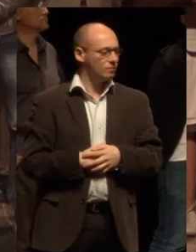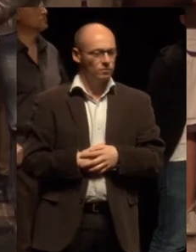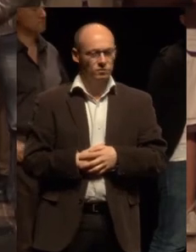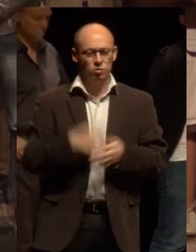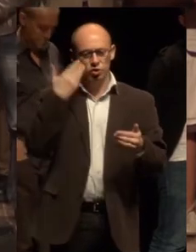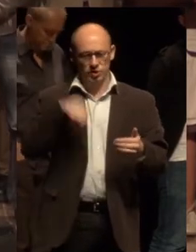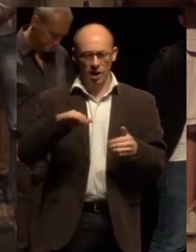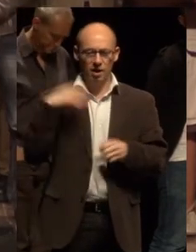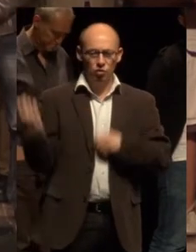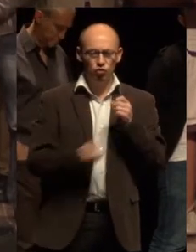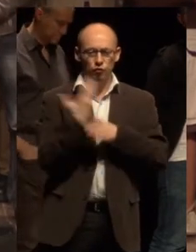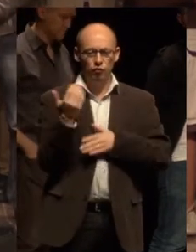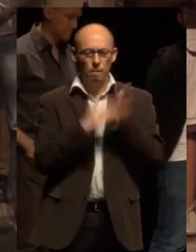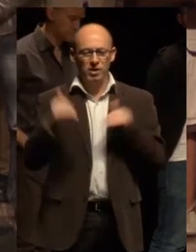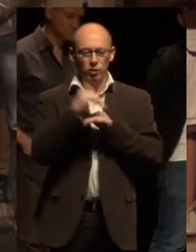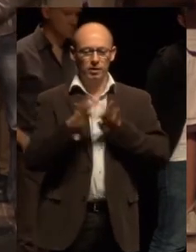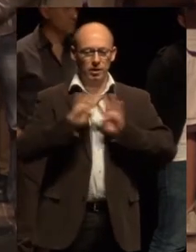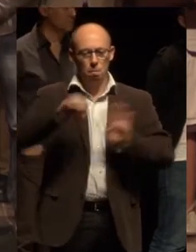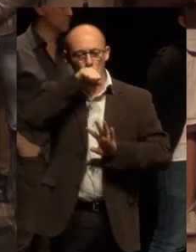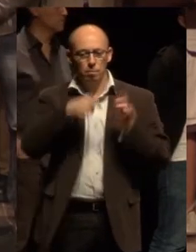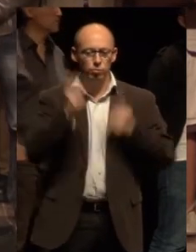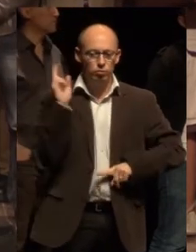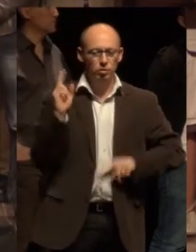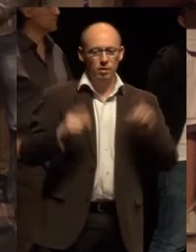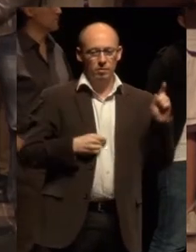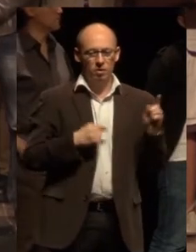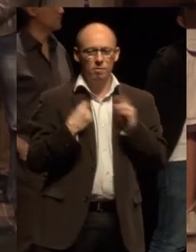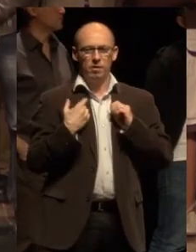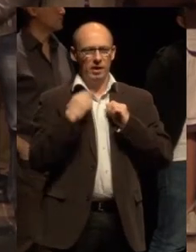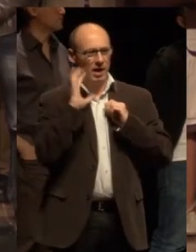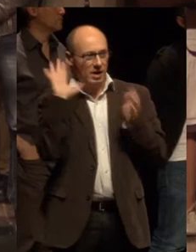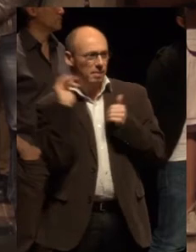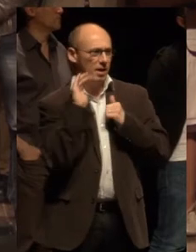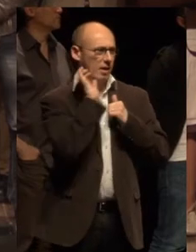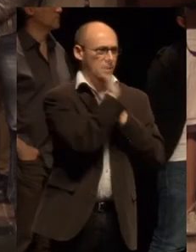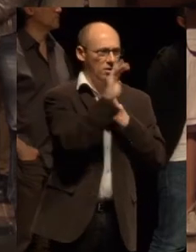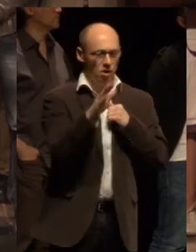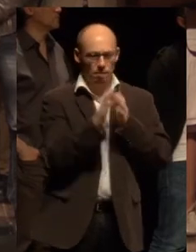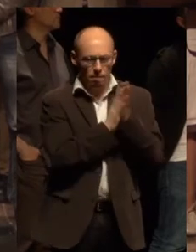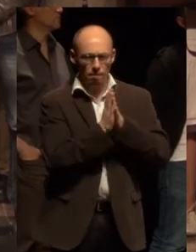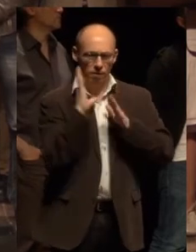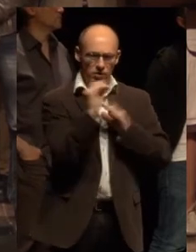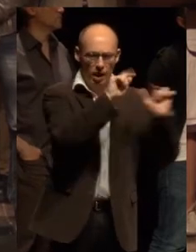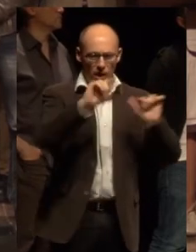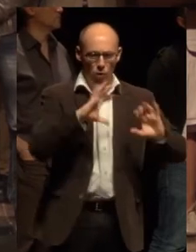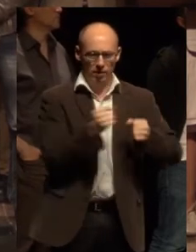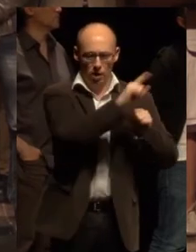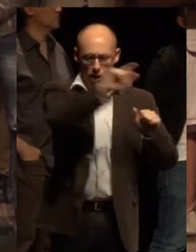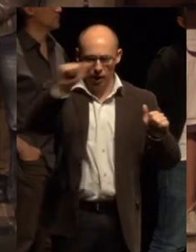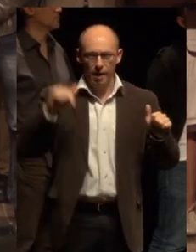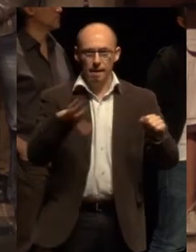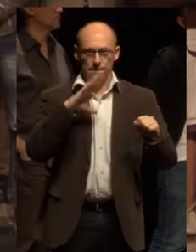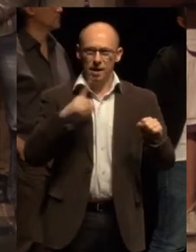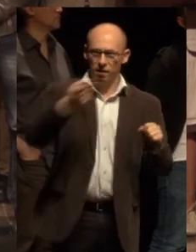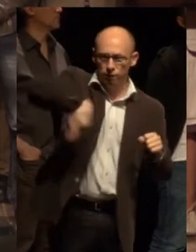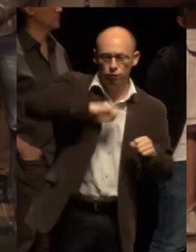Je sais que la nouvelle majorité apprécie particulièrement de pouvoir compter sur chacune et chacun de vous et que c'est grâce à vous si nous pouvons nous mettre au